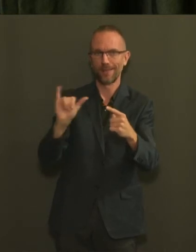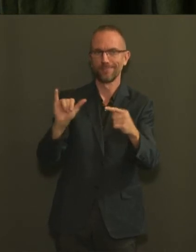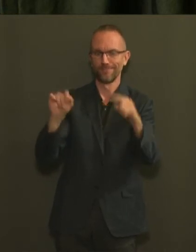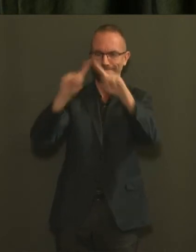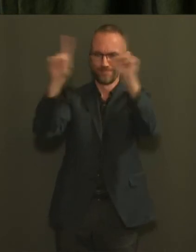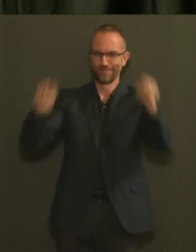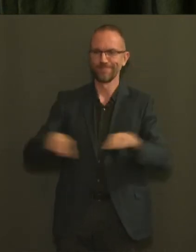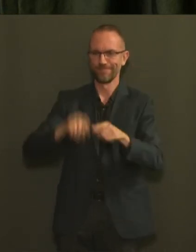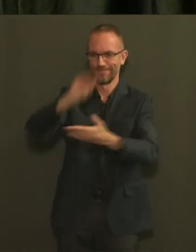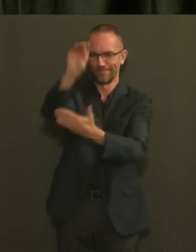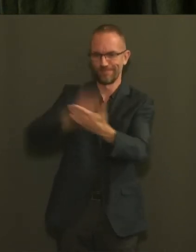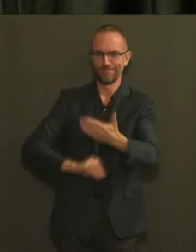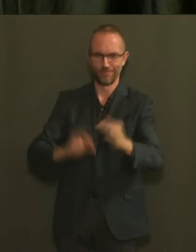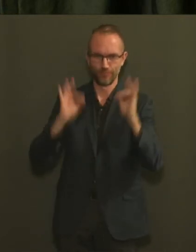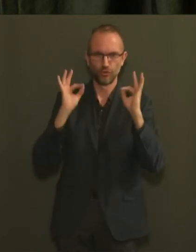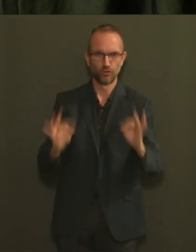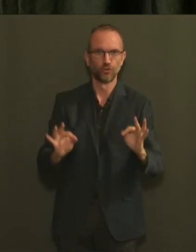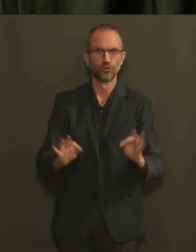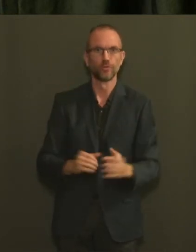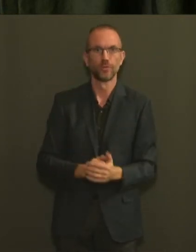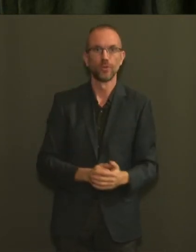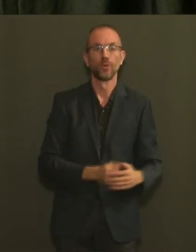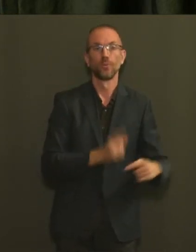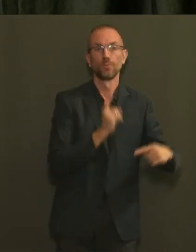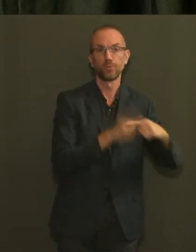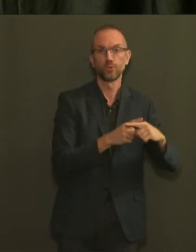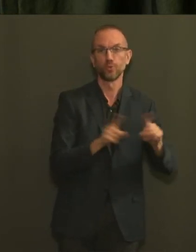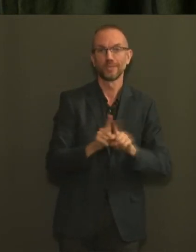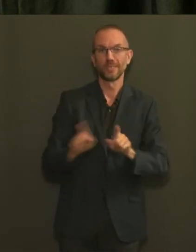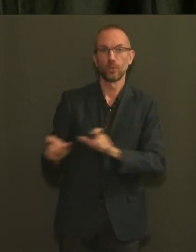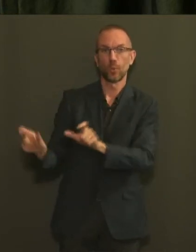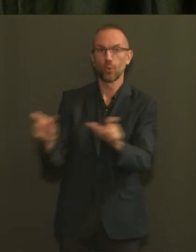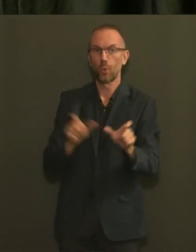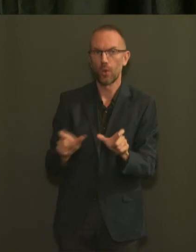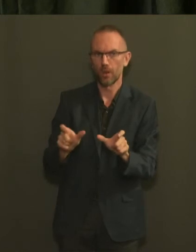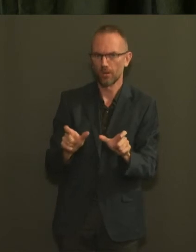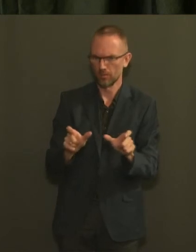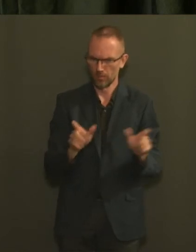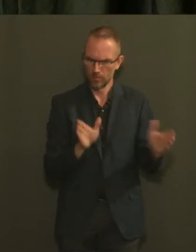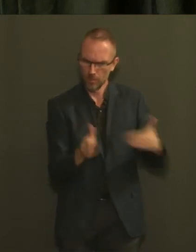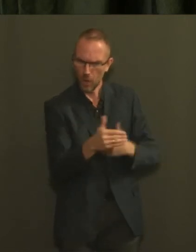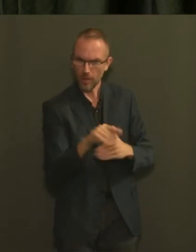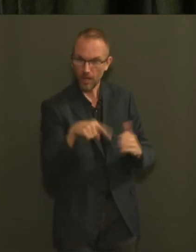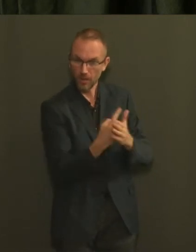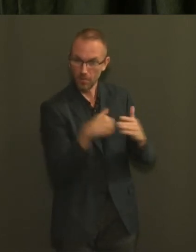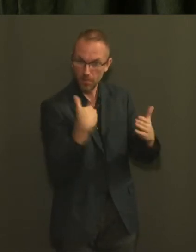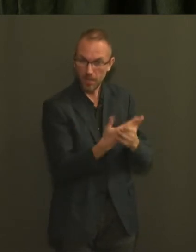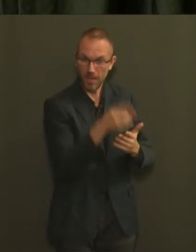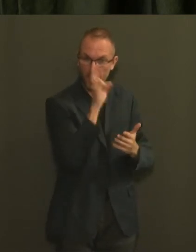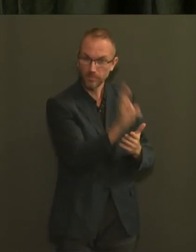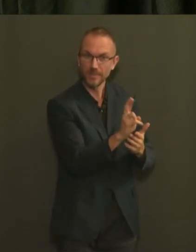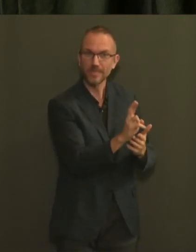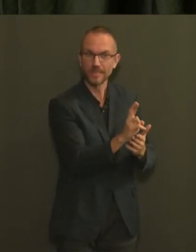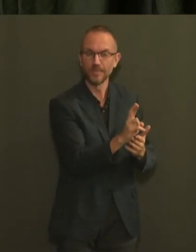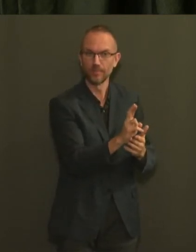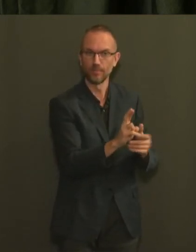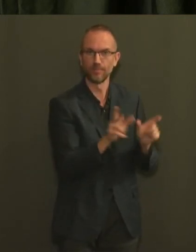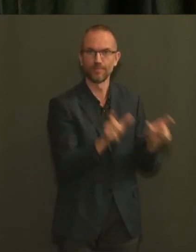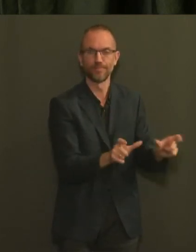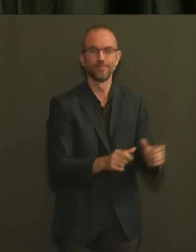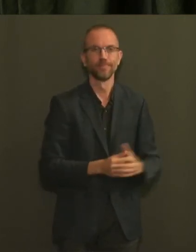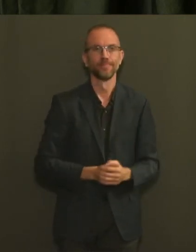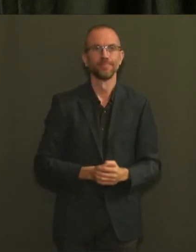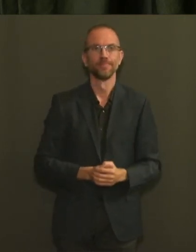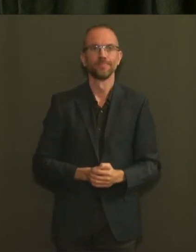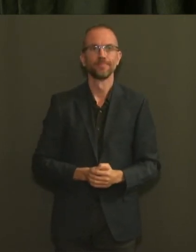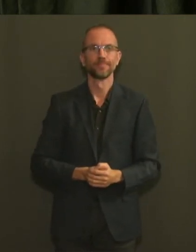également renforcée autre mesure annoncée vendredi tous les non résidents belges souhaitant se rendre dans